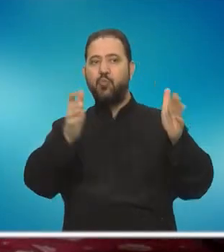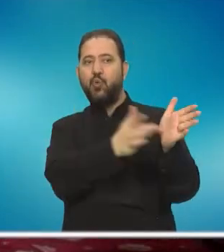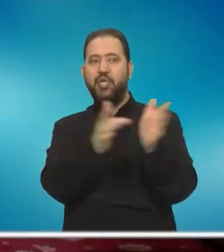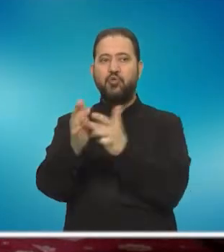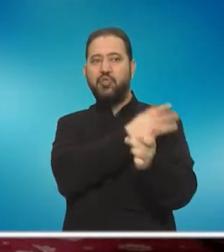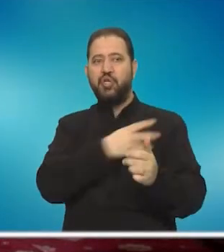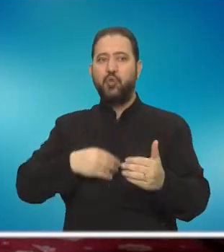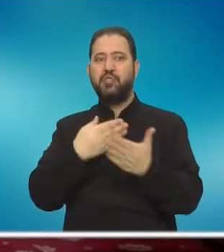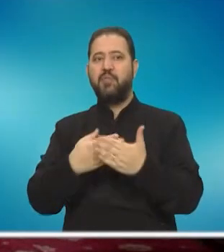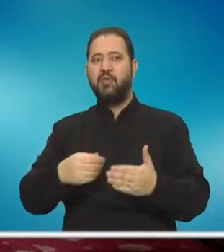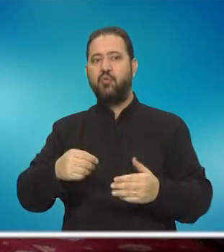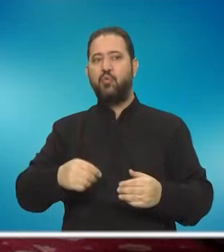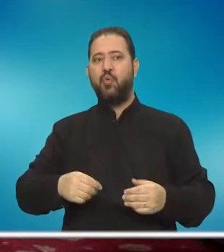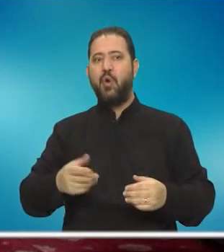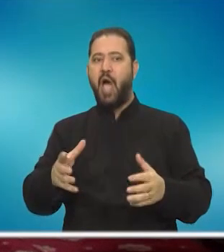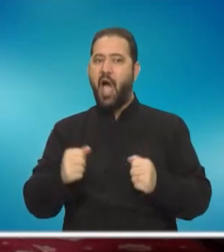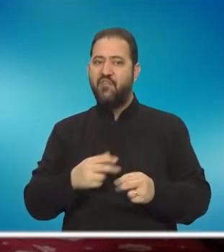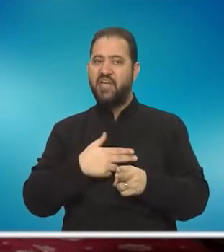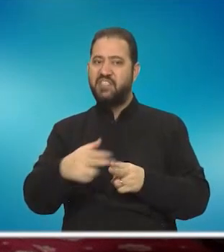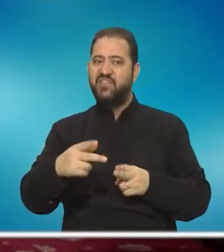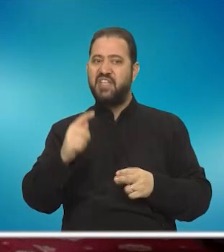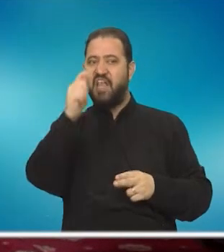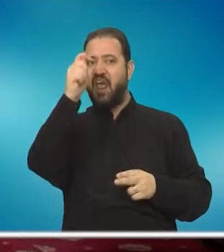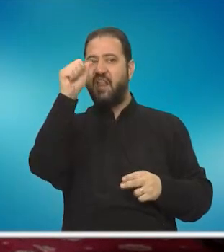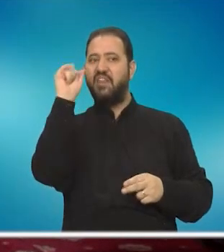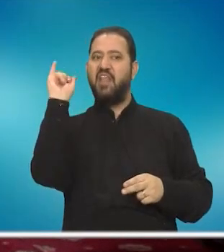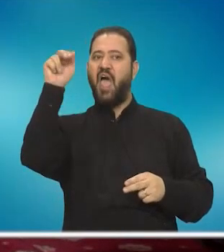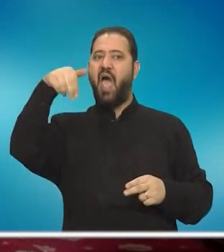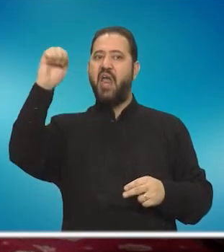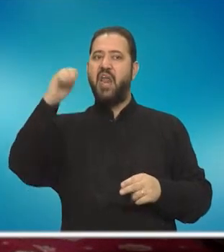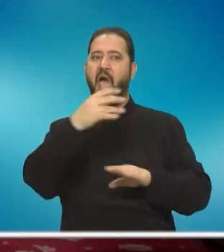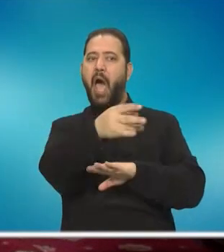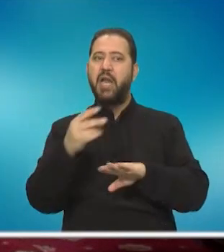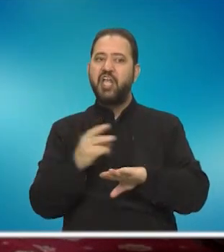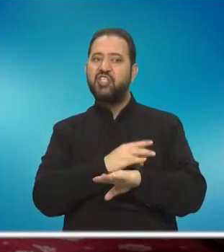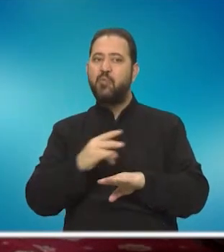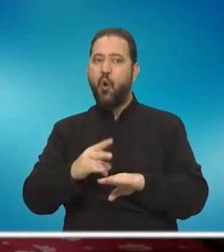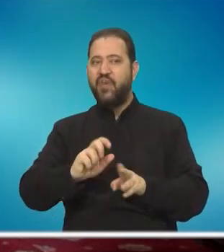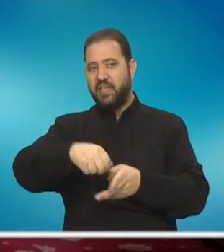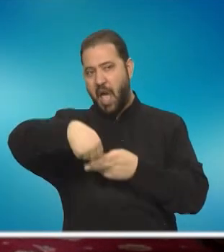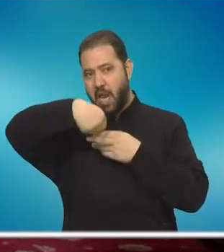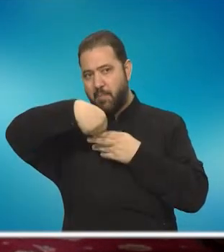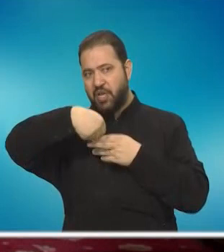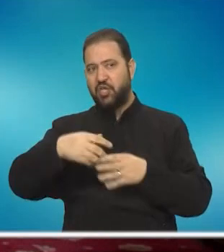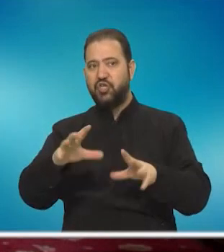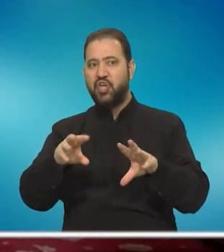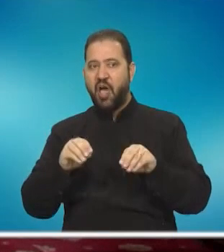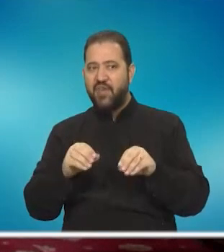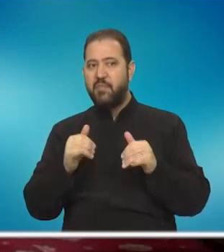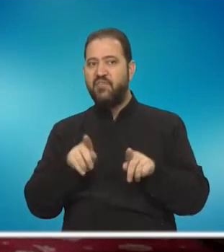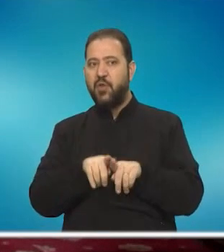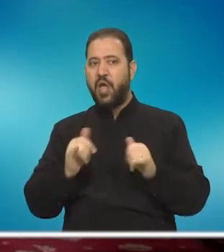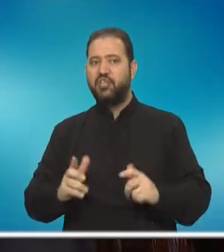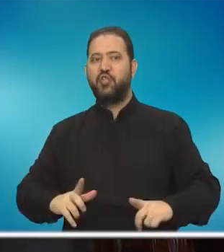a ne împărtăși, de a avea sfintele taine, de a ne spovedi și de astfel, și astfel să avem